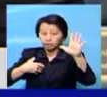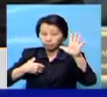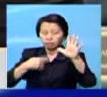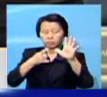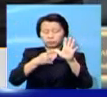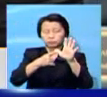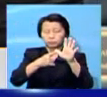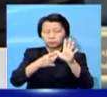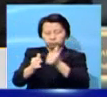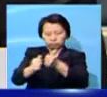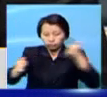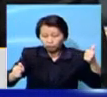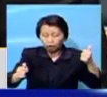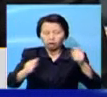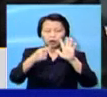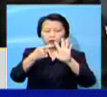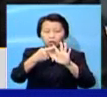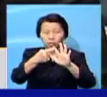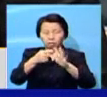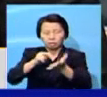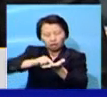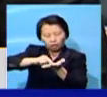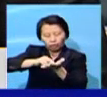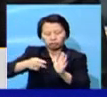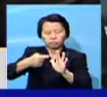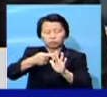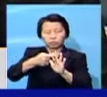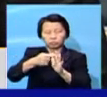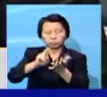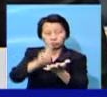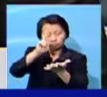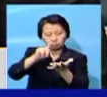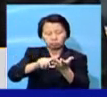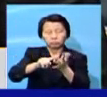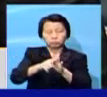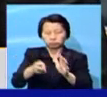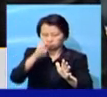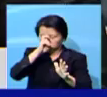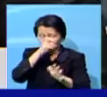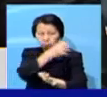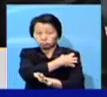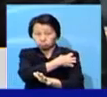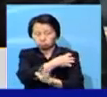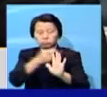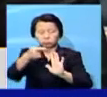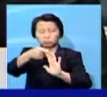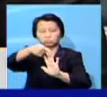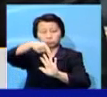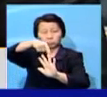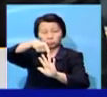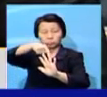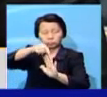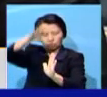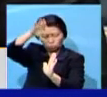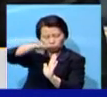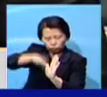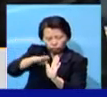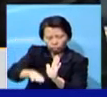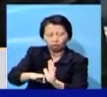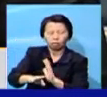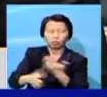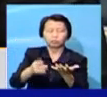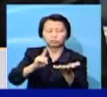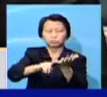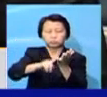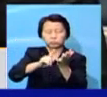iaitu teras pencegahan teras rawatan dan pemulihan teras penguatkuasaan teras pengurangan kemudaratan